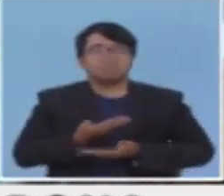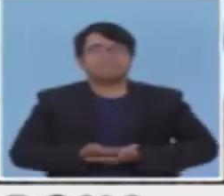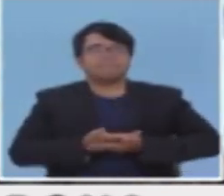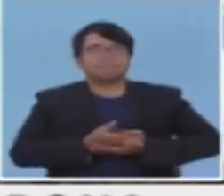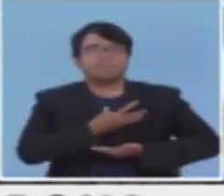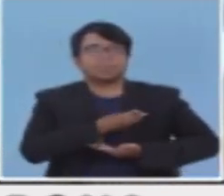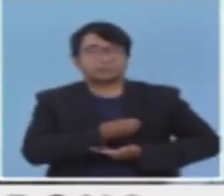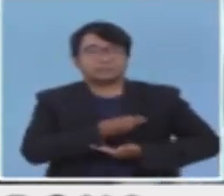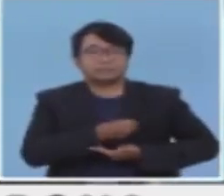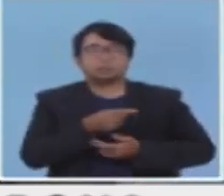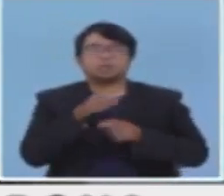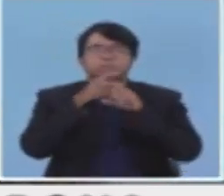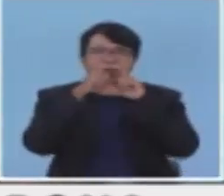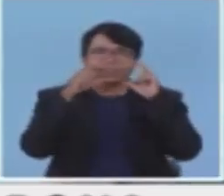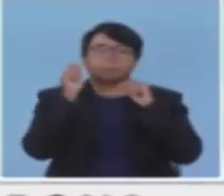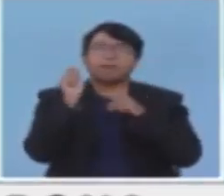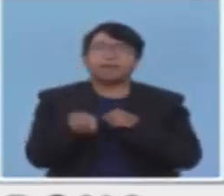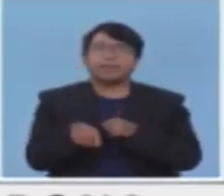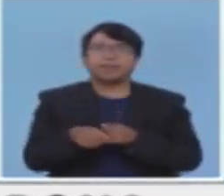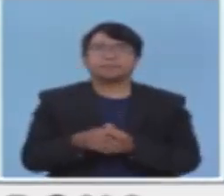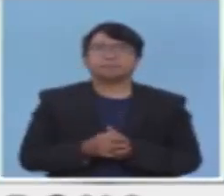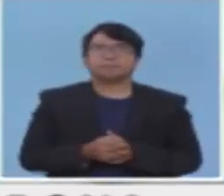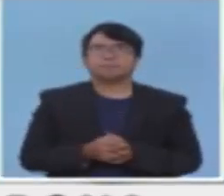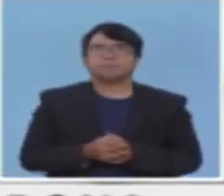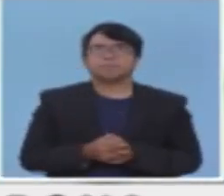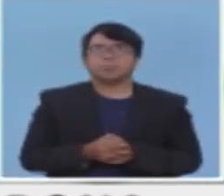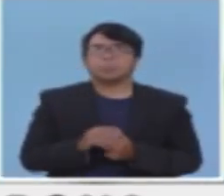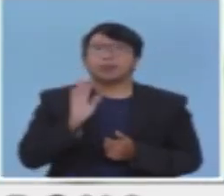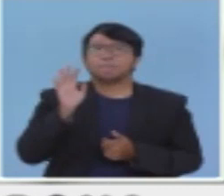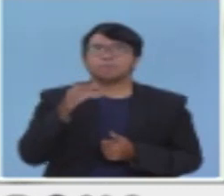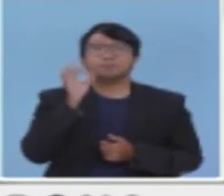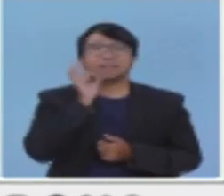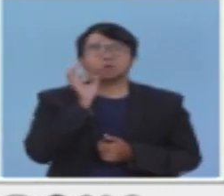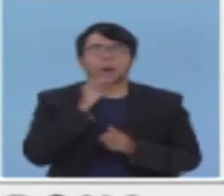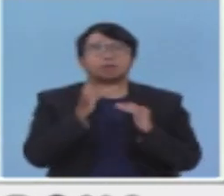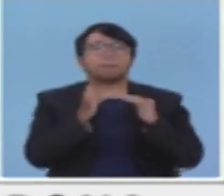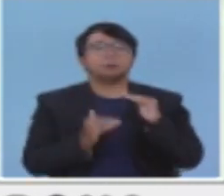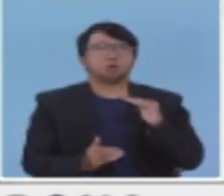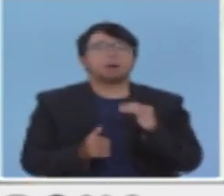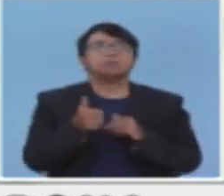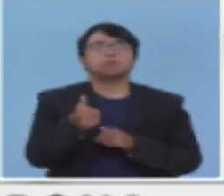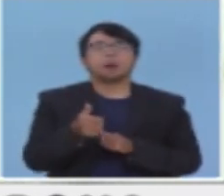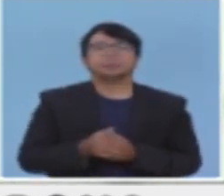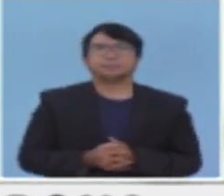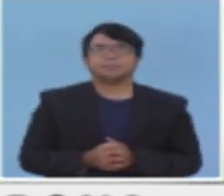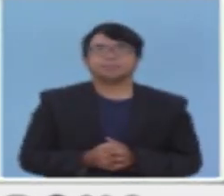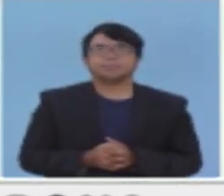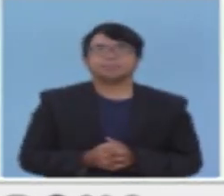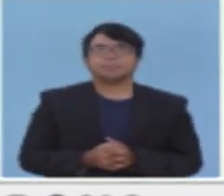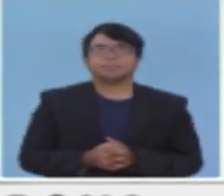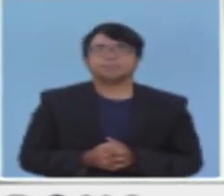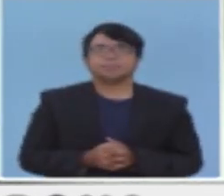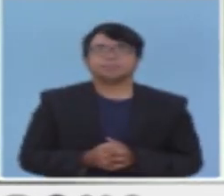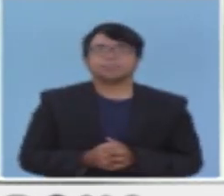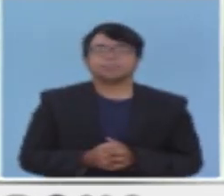yang virus corona sendiri juga bisa kita minimalisir. Begitu juga dengan visitasi atau kunjungan dari orang-orang